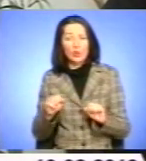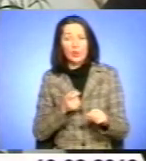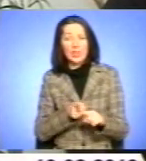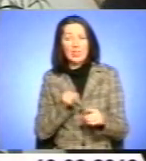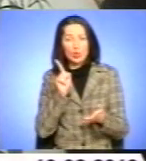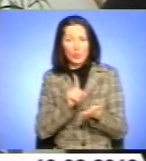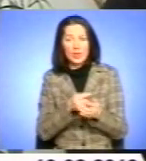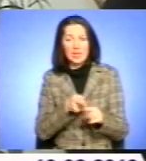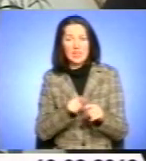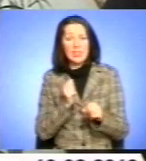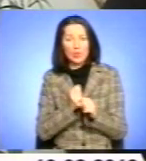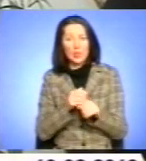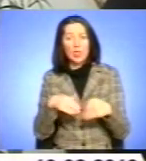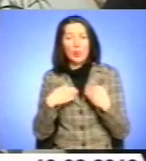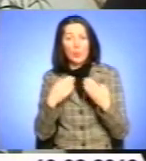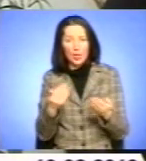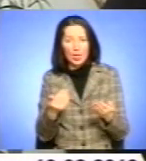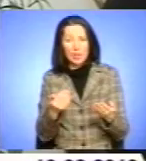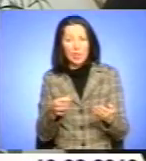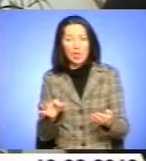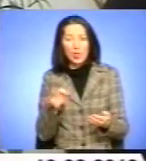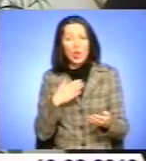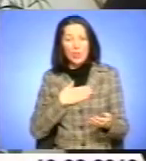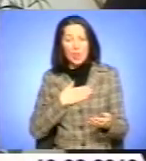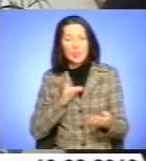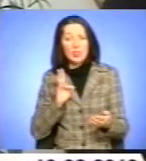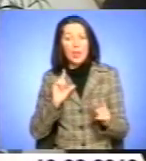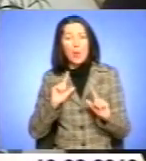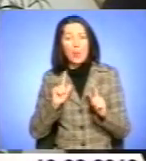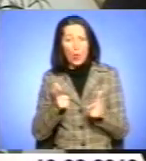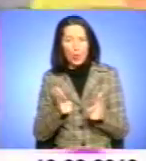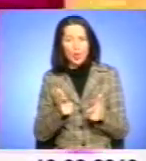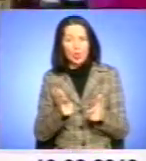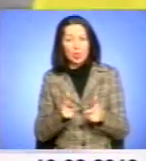це зробити і подати його до нас на погодження.